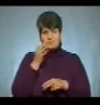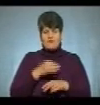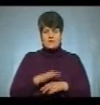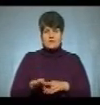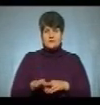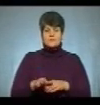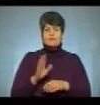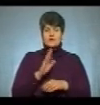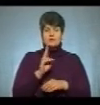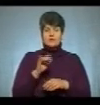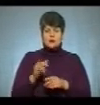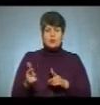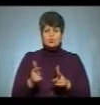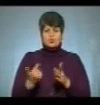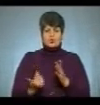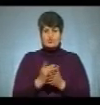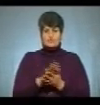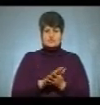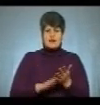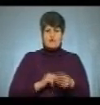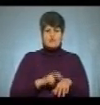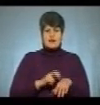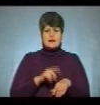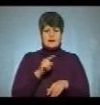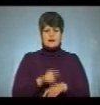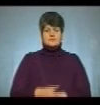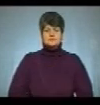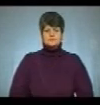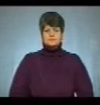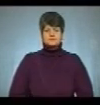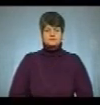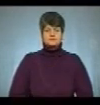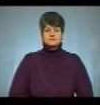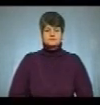новий позов на лікаря. Ліля Гончарук, Анатолій Киричук, новини.